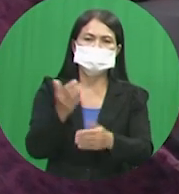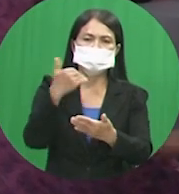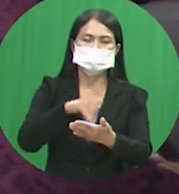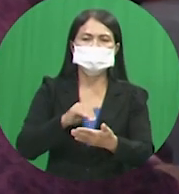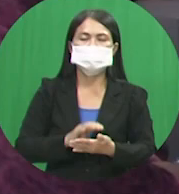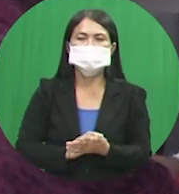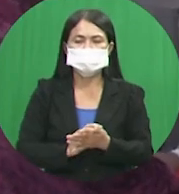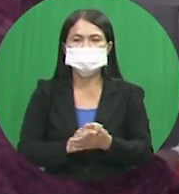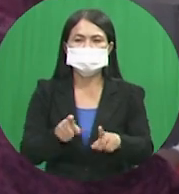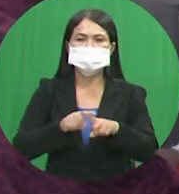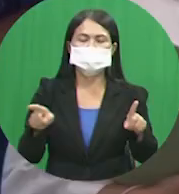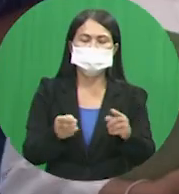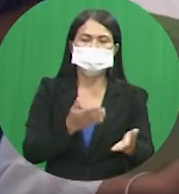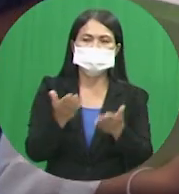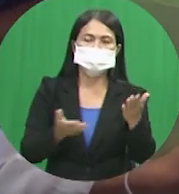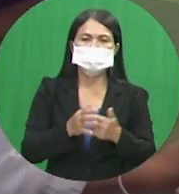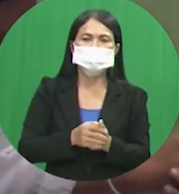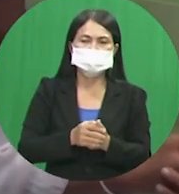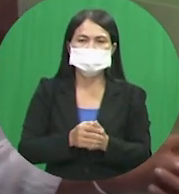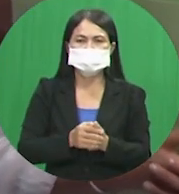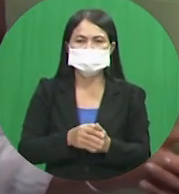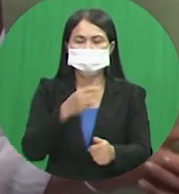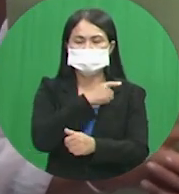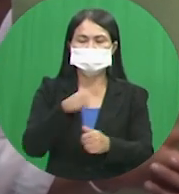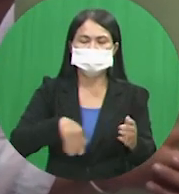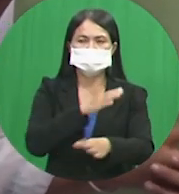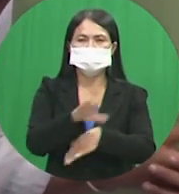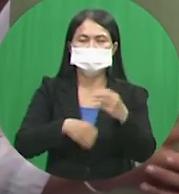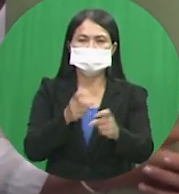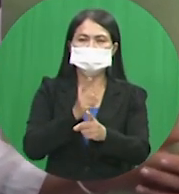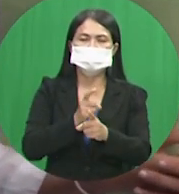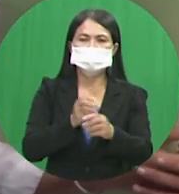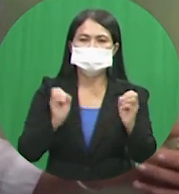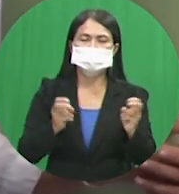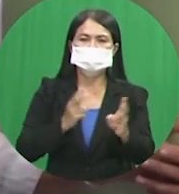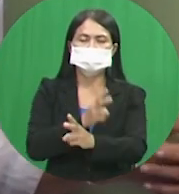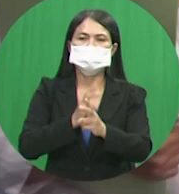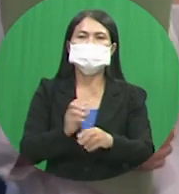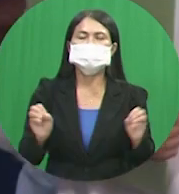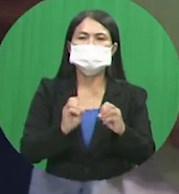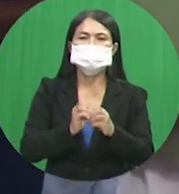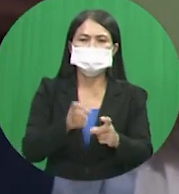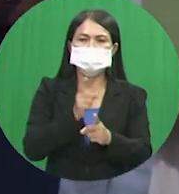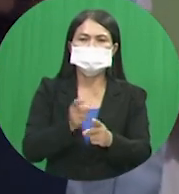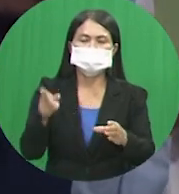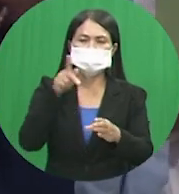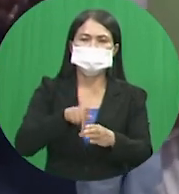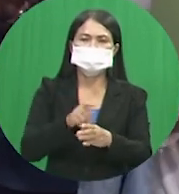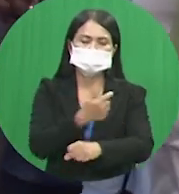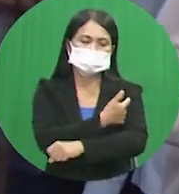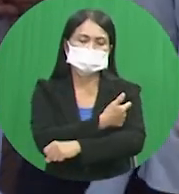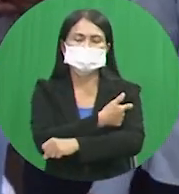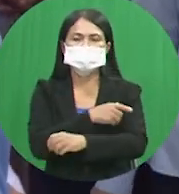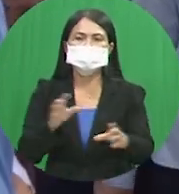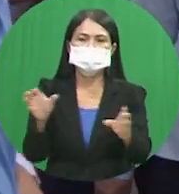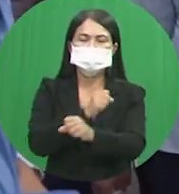វិញប៉ុន្តែទោះជាយ៉ាងណាក្តីយើងទាំងអស់គ្នាមិនត្រូវធ្វេសប្រហែសនោះឡើយដោយត្រូវចូលរួមចាក់វ៉ាក់សាំង